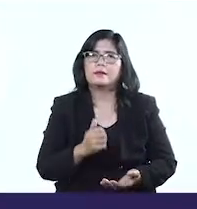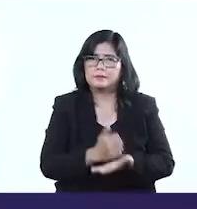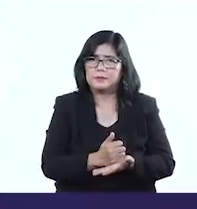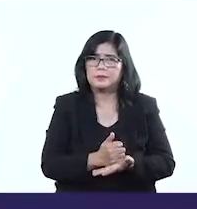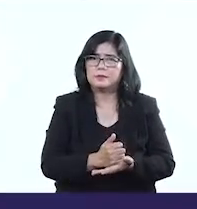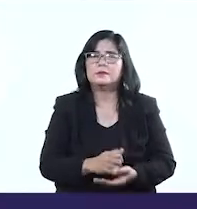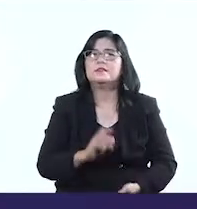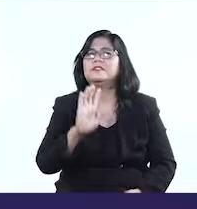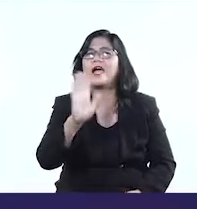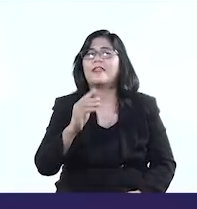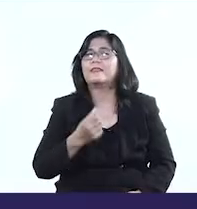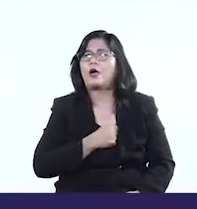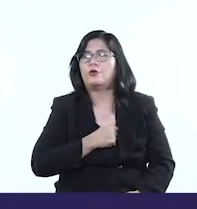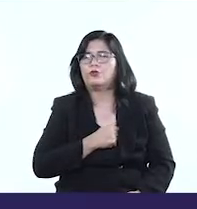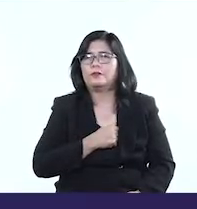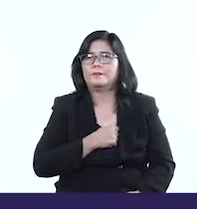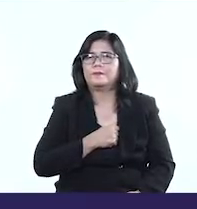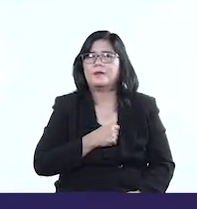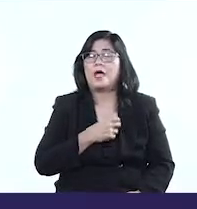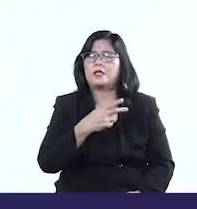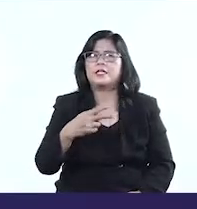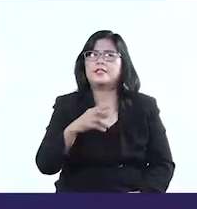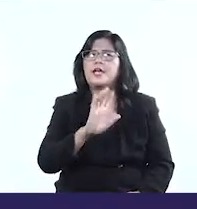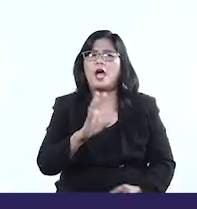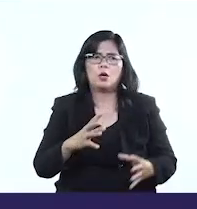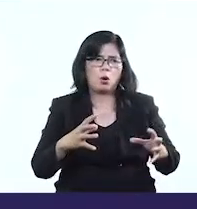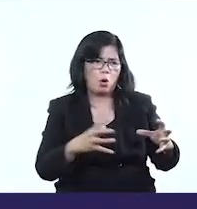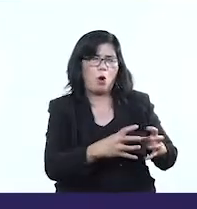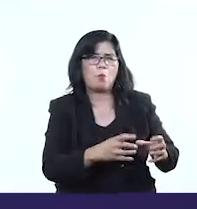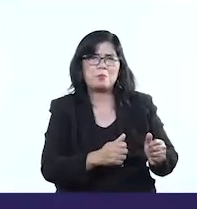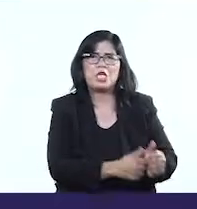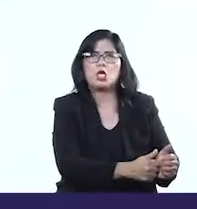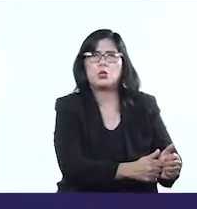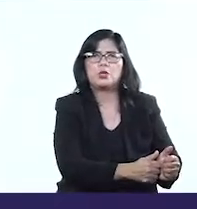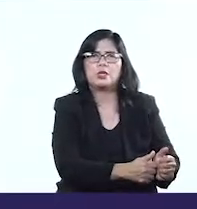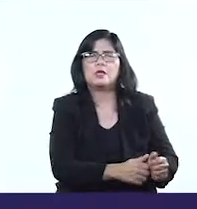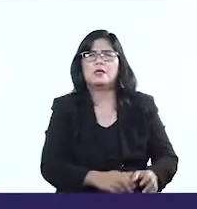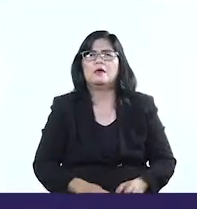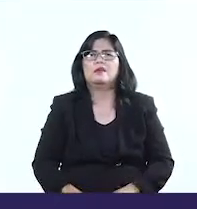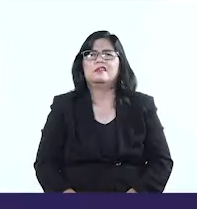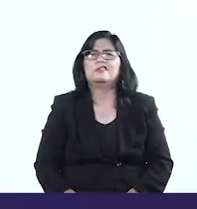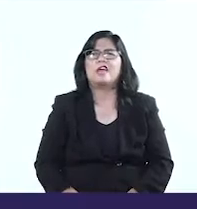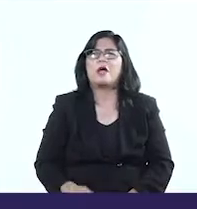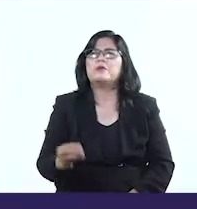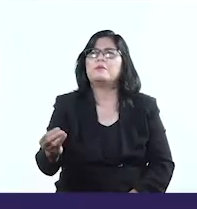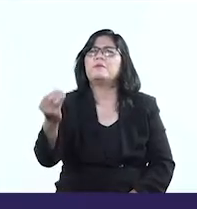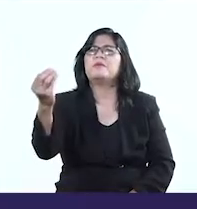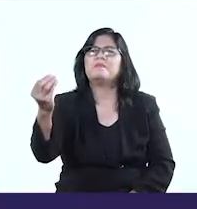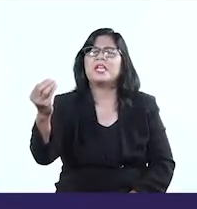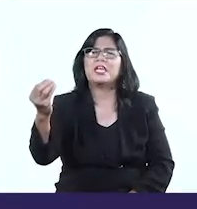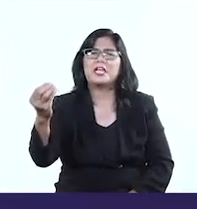Hai artinya Hai jangan pernah kompromi Hai jangan jadi pemimpin yang nggak enakan